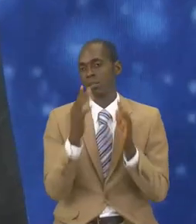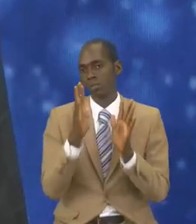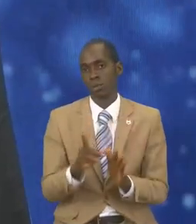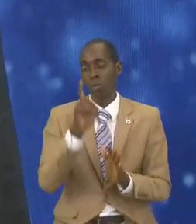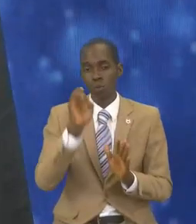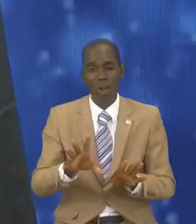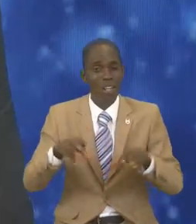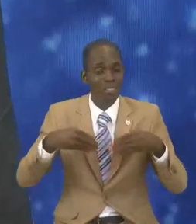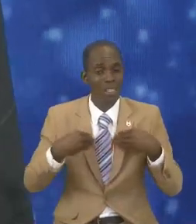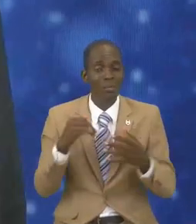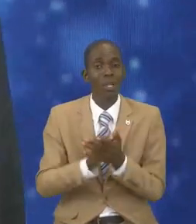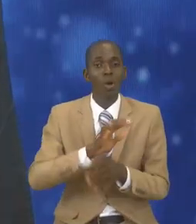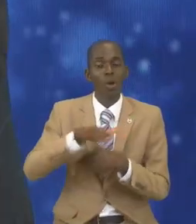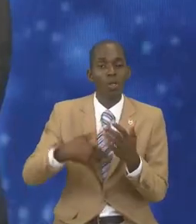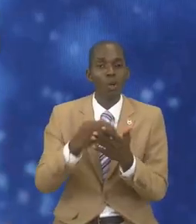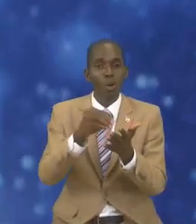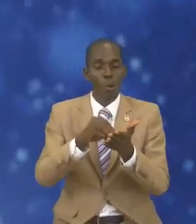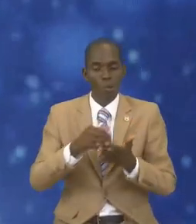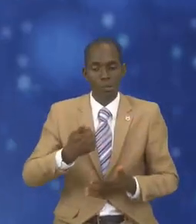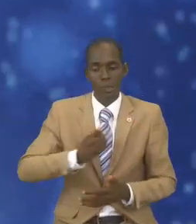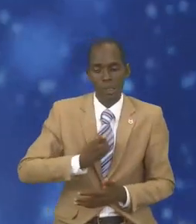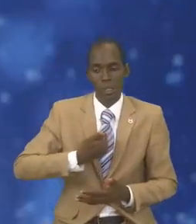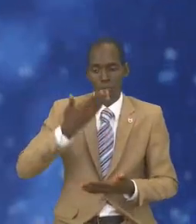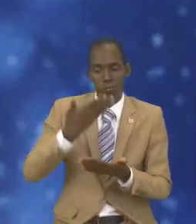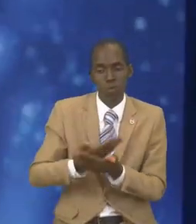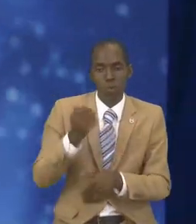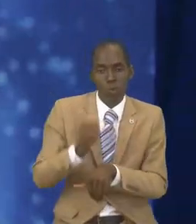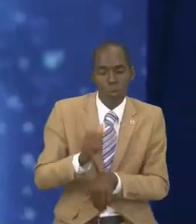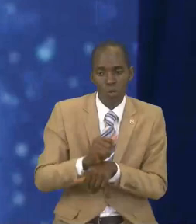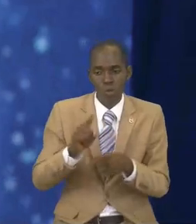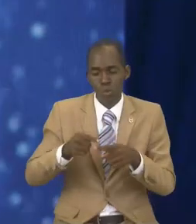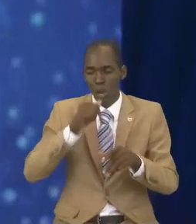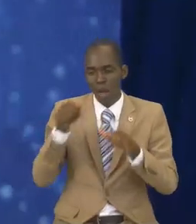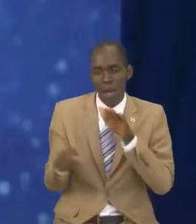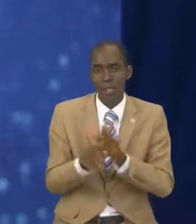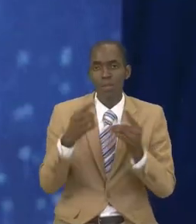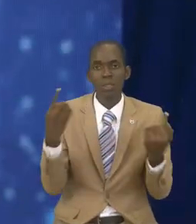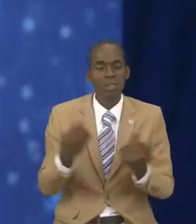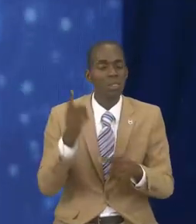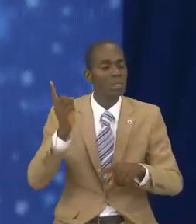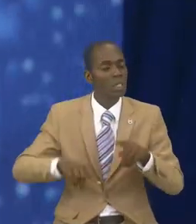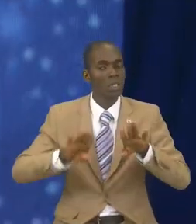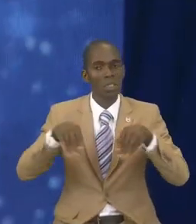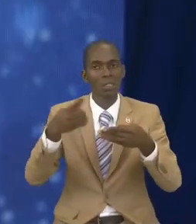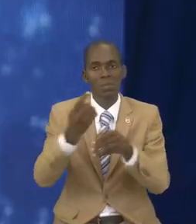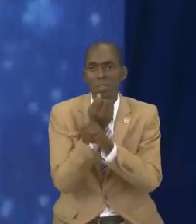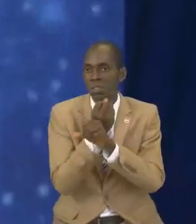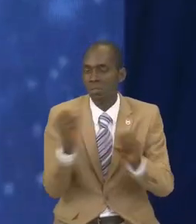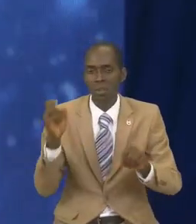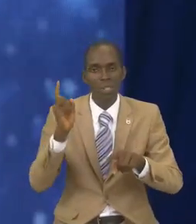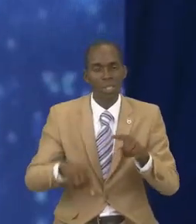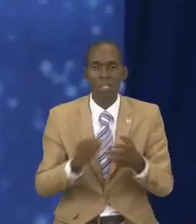reconnaître toutes les bonnes œuvres que tu essaies de faire, que tu caches, tout cela ne peut pas t'accorder le salut, la restauration, la